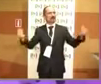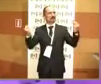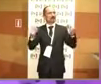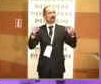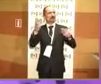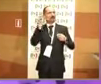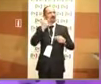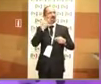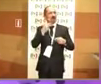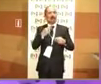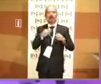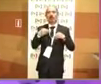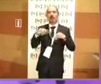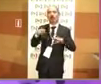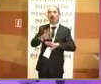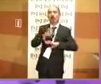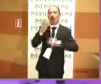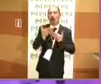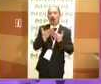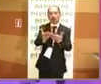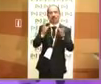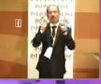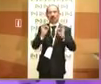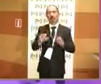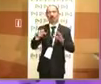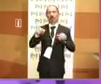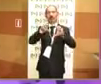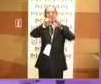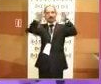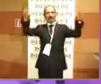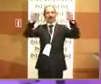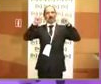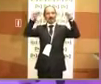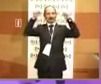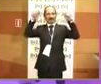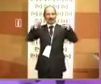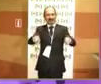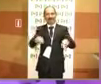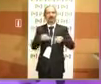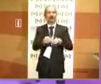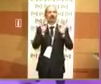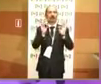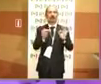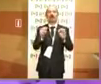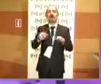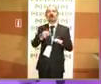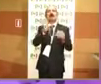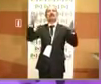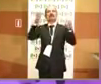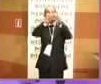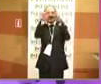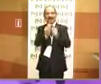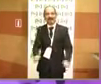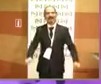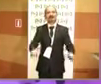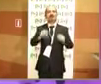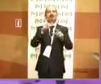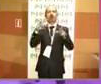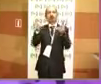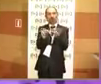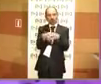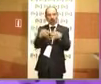che vogliono contribuire, a partire da quel manifesto, i federalisti, le forze europeiste, il gruppo